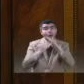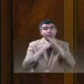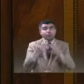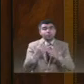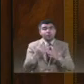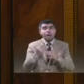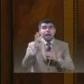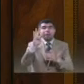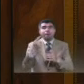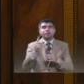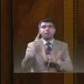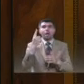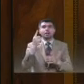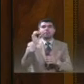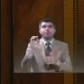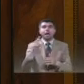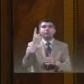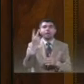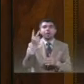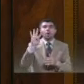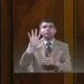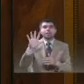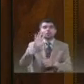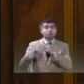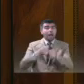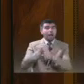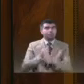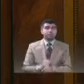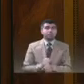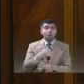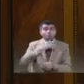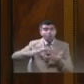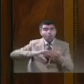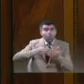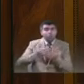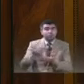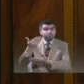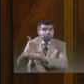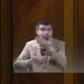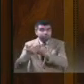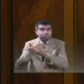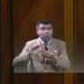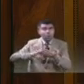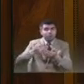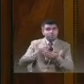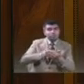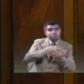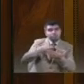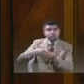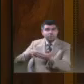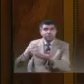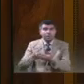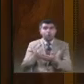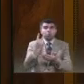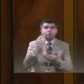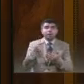سنة 2015. كما تجدر الإشارة إلى أنه تم تسجيل أول ادخار عمومي إيجابي يقدر ب 5.2